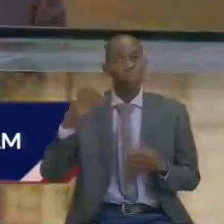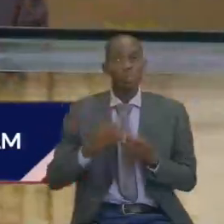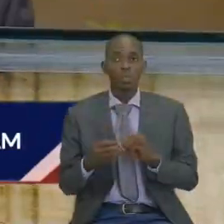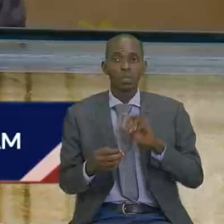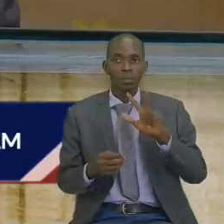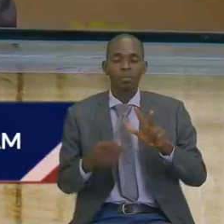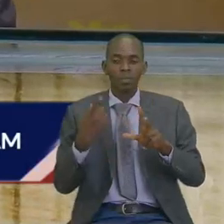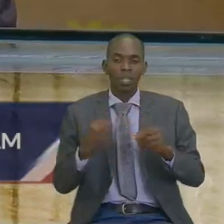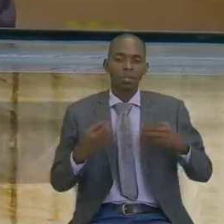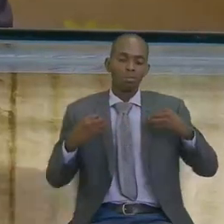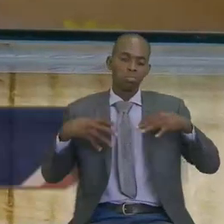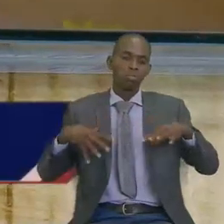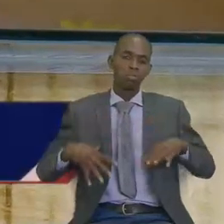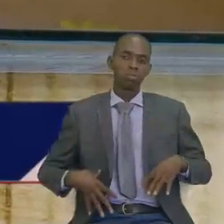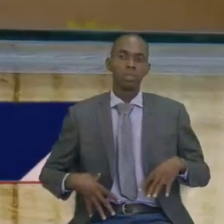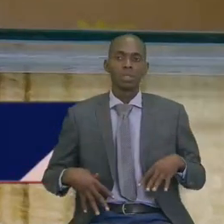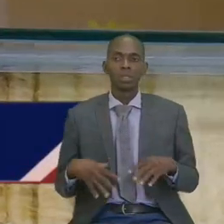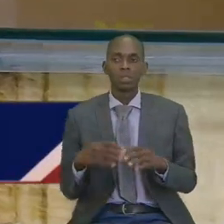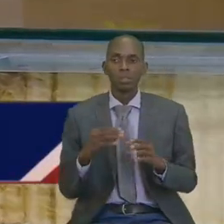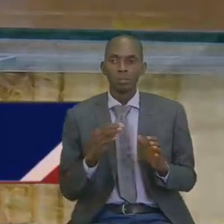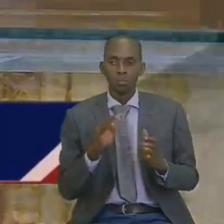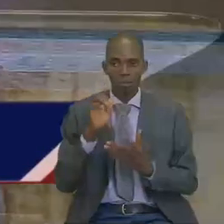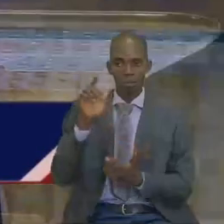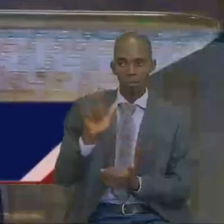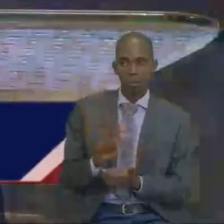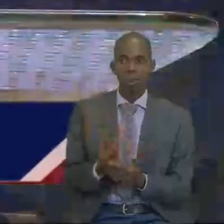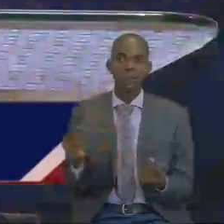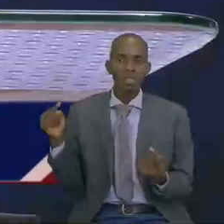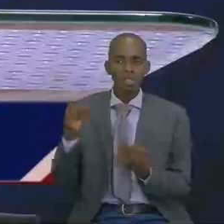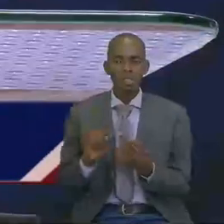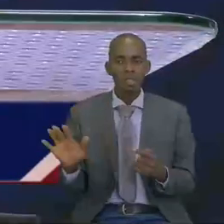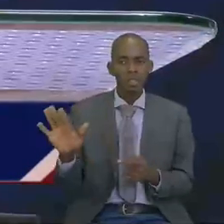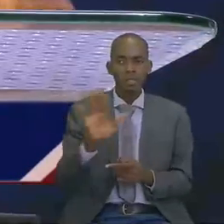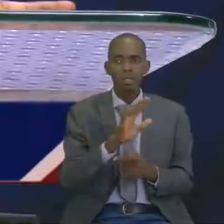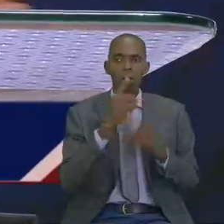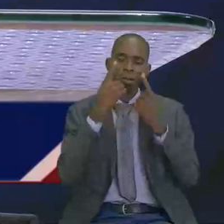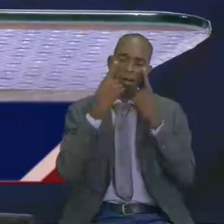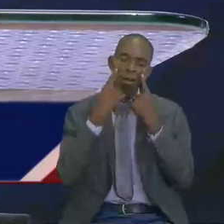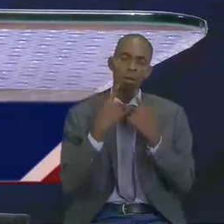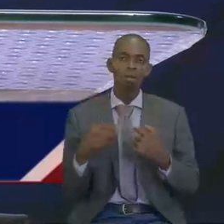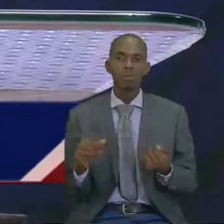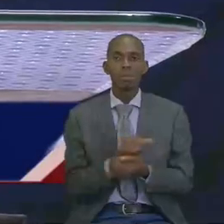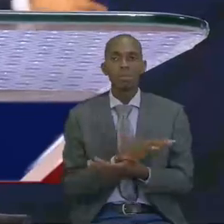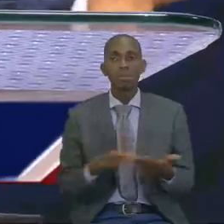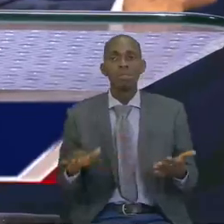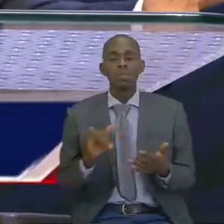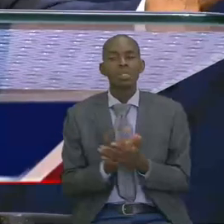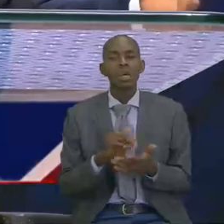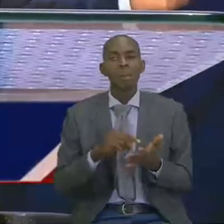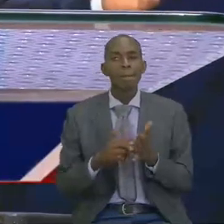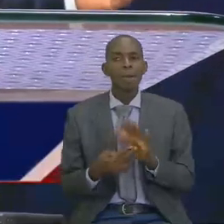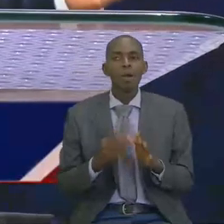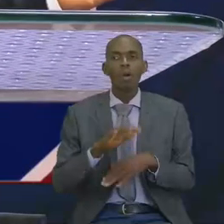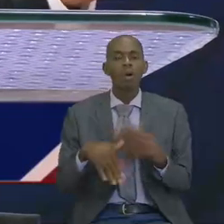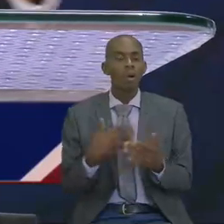le prophète. Nous allons voir 3, le déclin perplexe jusqu'à leur destruction lamentable. Tous